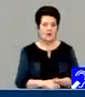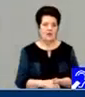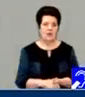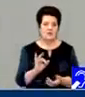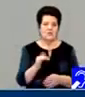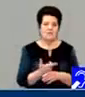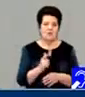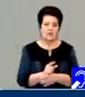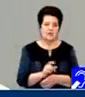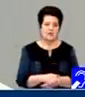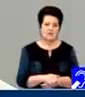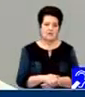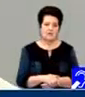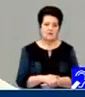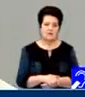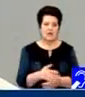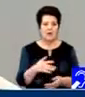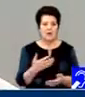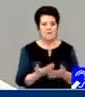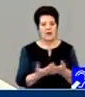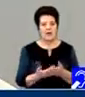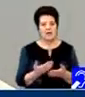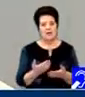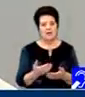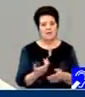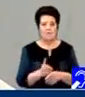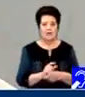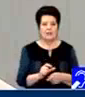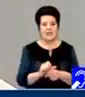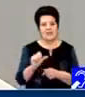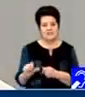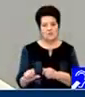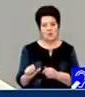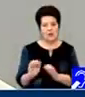și foarte, așa părea foarte izolat. Și după